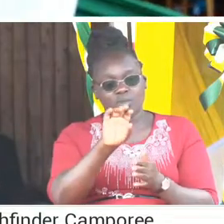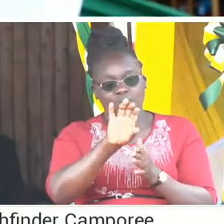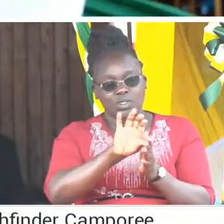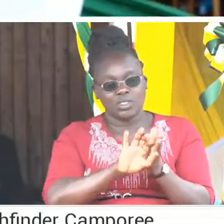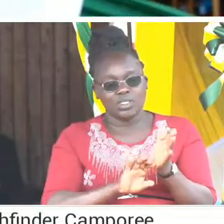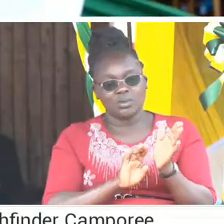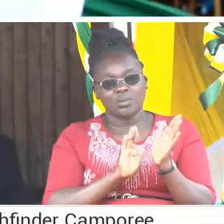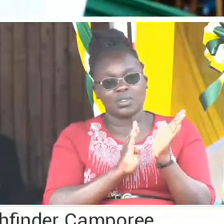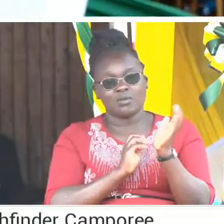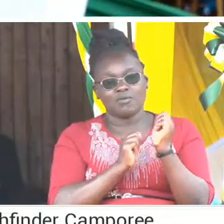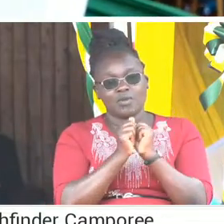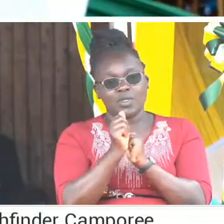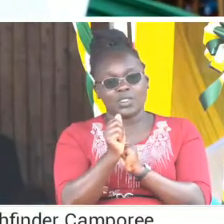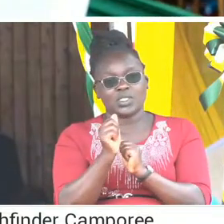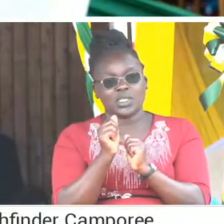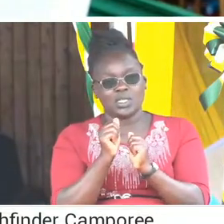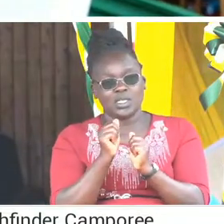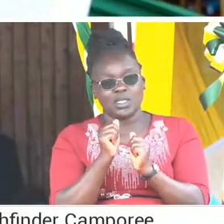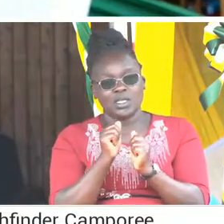Ukinipenda,